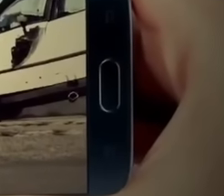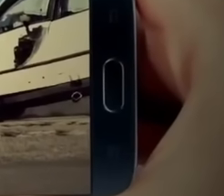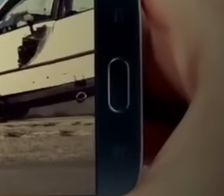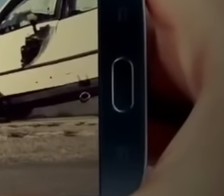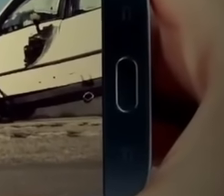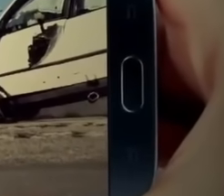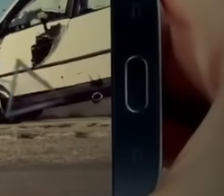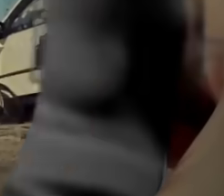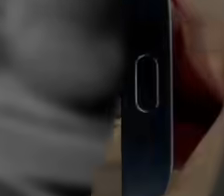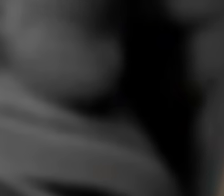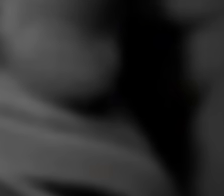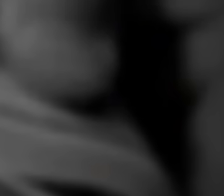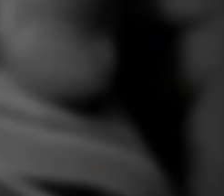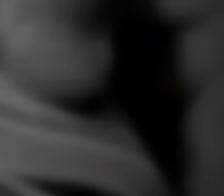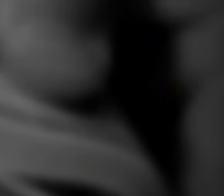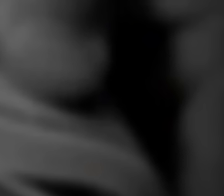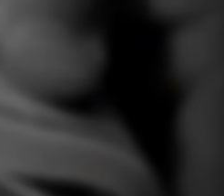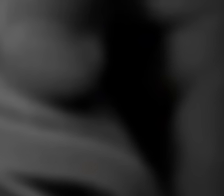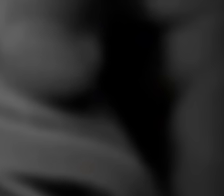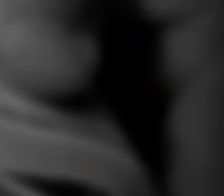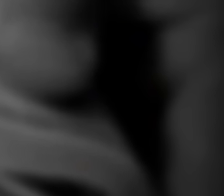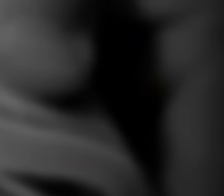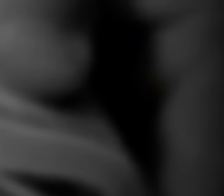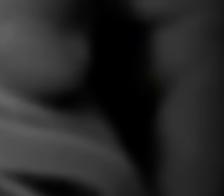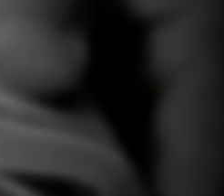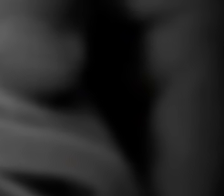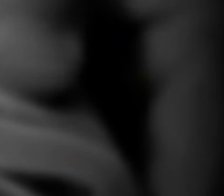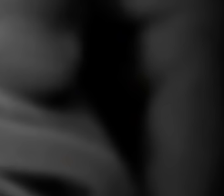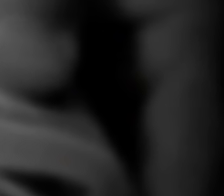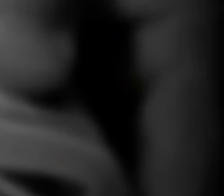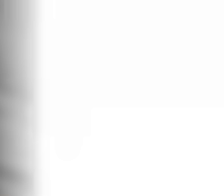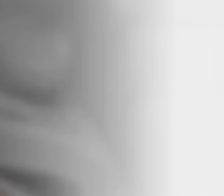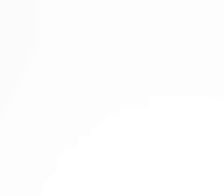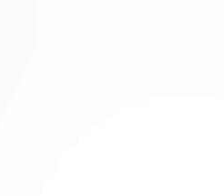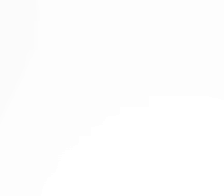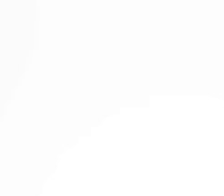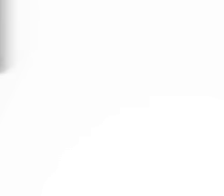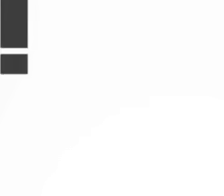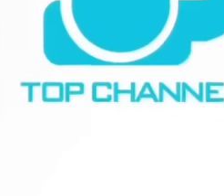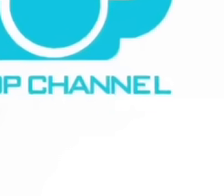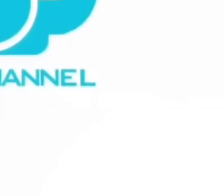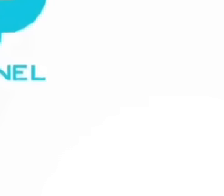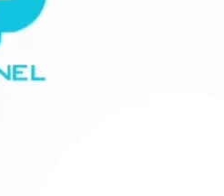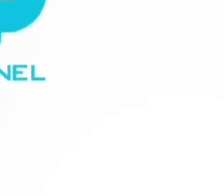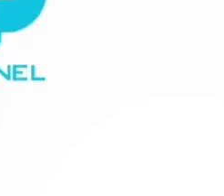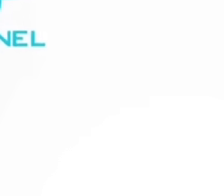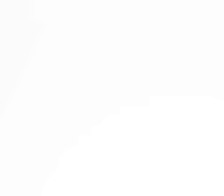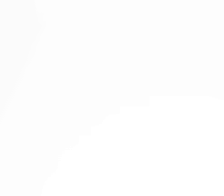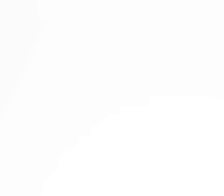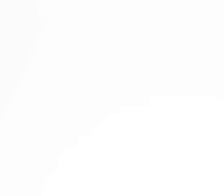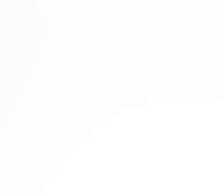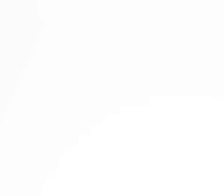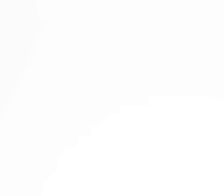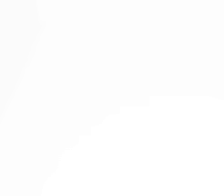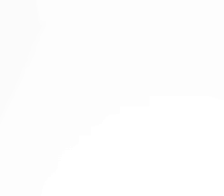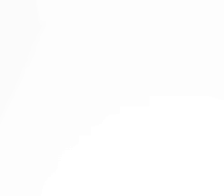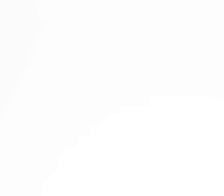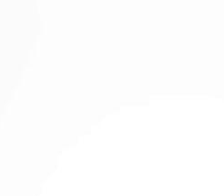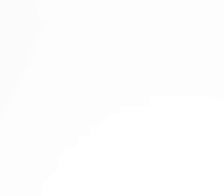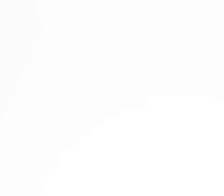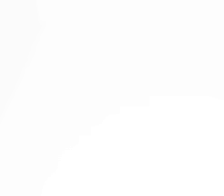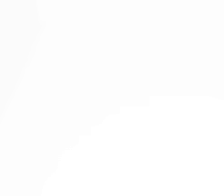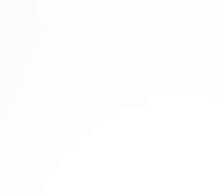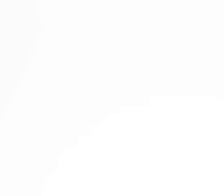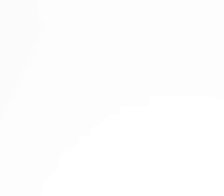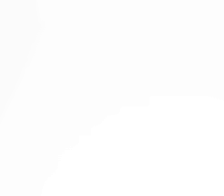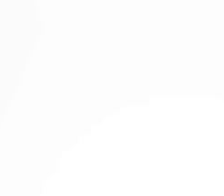një aksidenti, nëse sheh abuzim pushteti ose personi që shkel ligjin, ti raporto në Top Channel. Mund të dërgoni